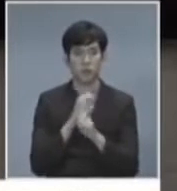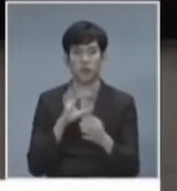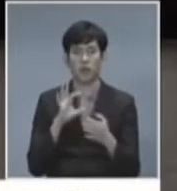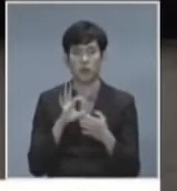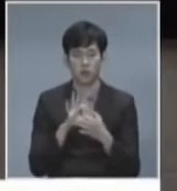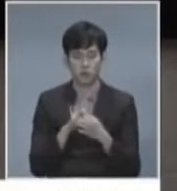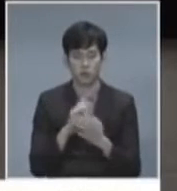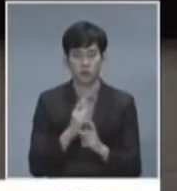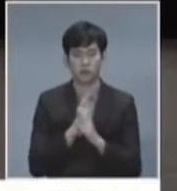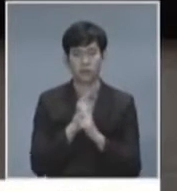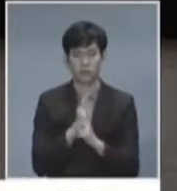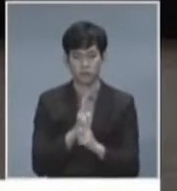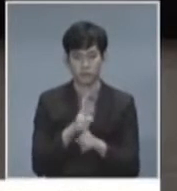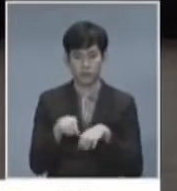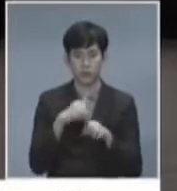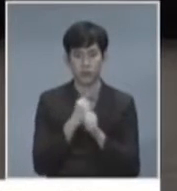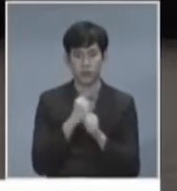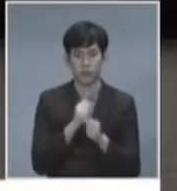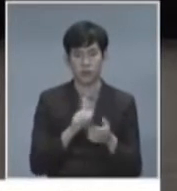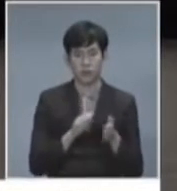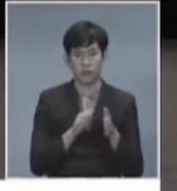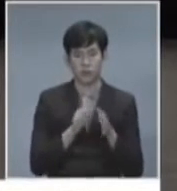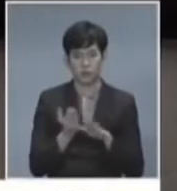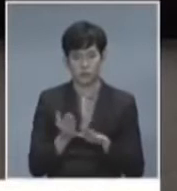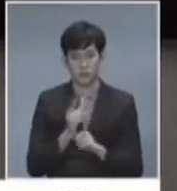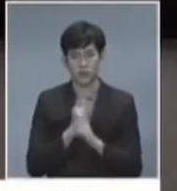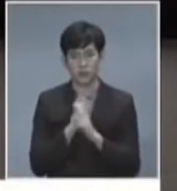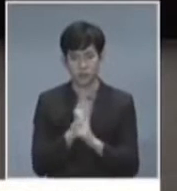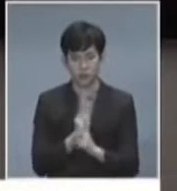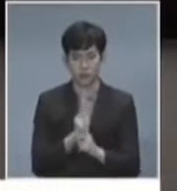เทียนบานและรัฐธรรมนูญแห่งราชอาณาจักรไทยนะครับ